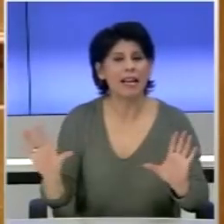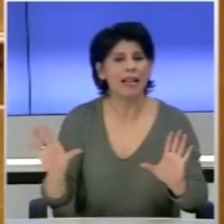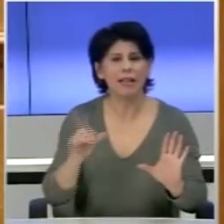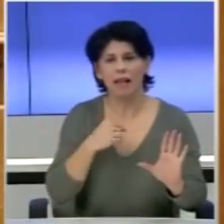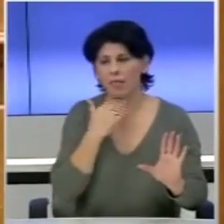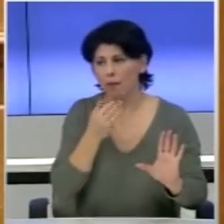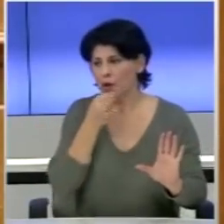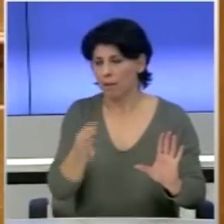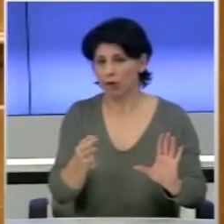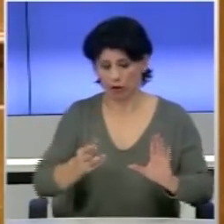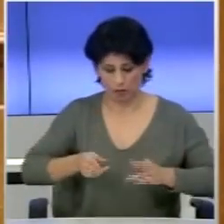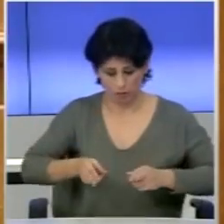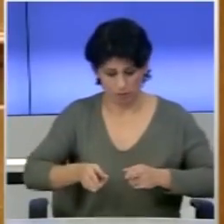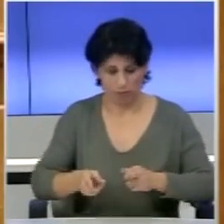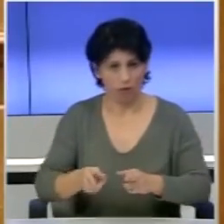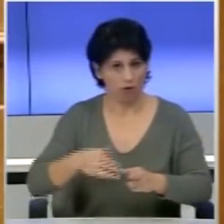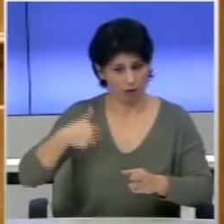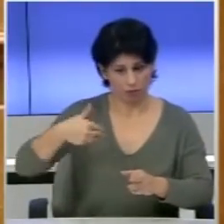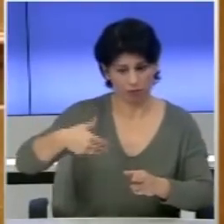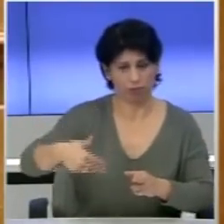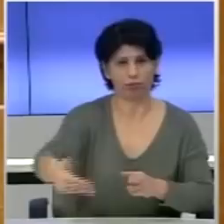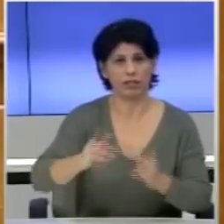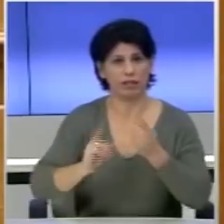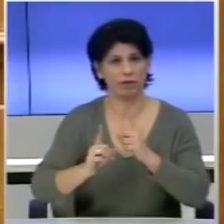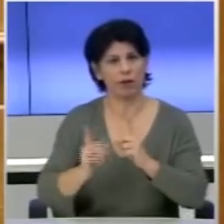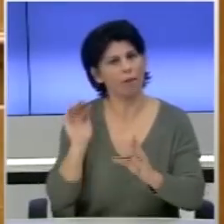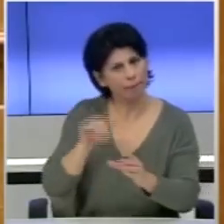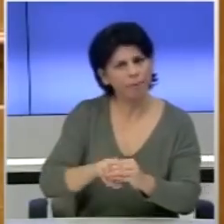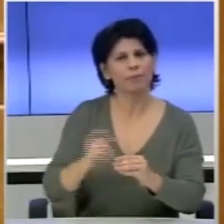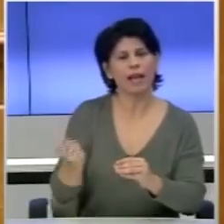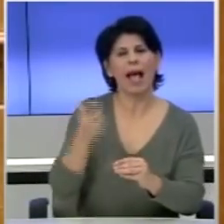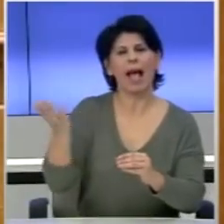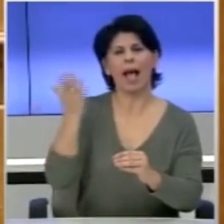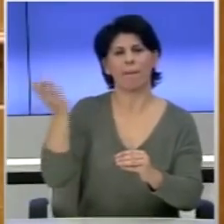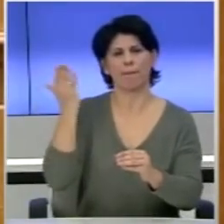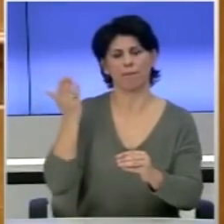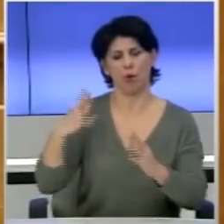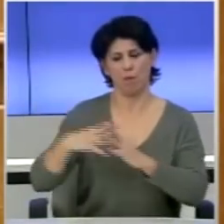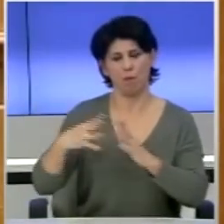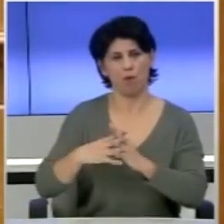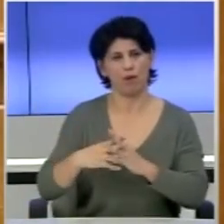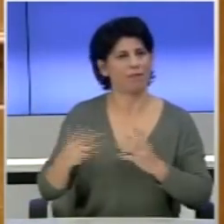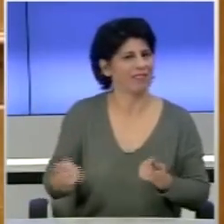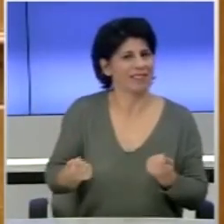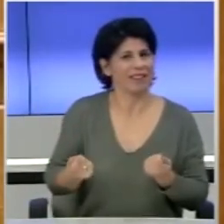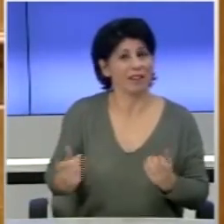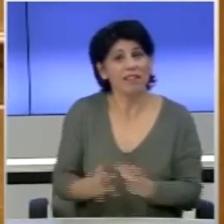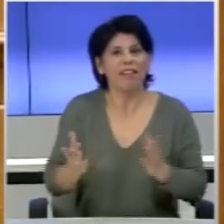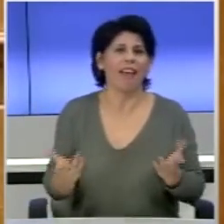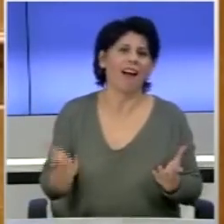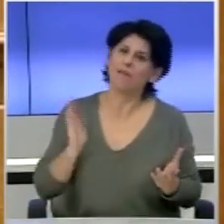πορεία προς μια συμφωνία δεν θα περιλαμβάνεται και κάποιο στρατιωτικό πολεμικό επεισόδιο, ακόμα και